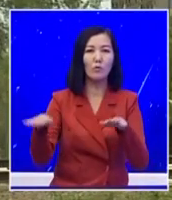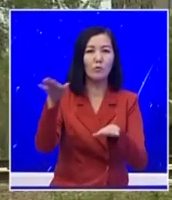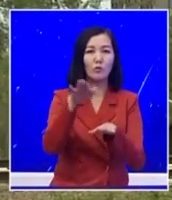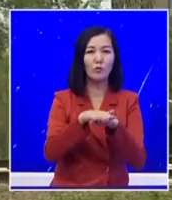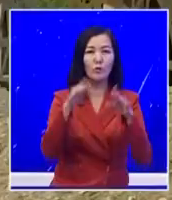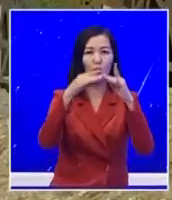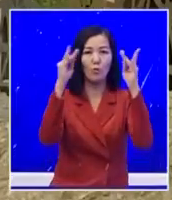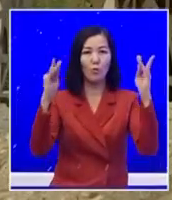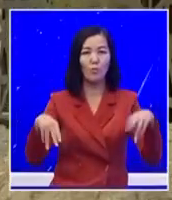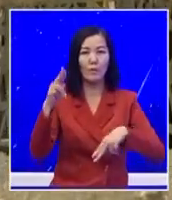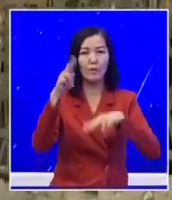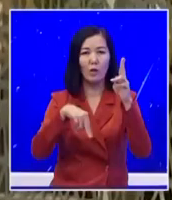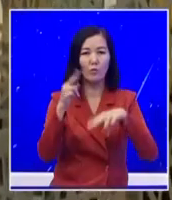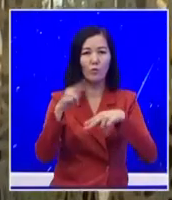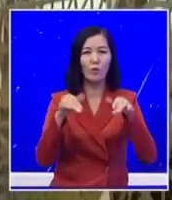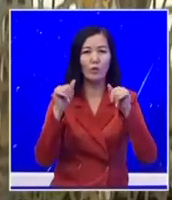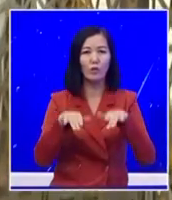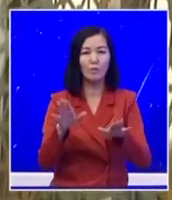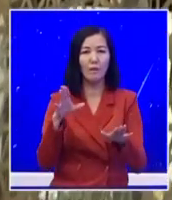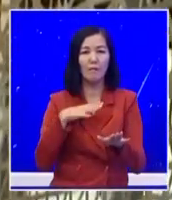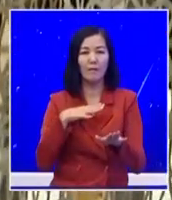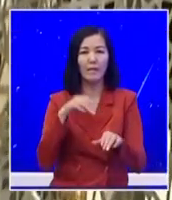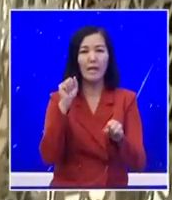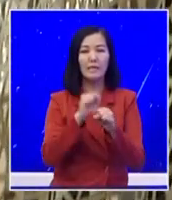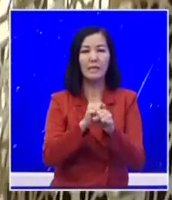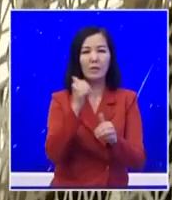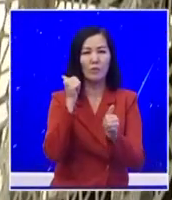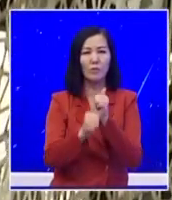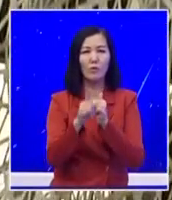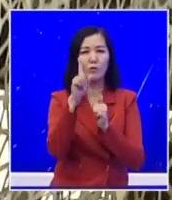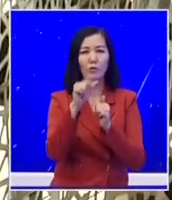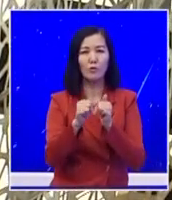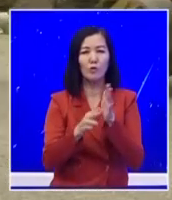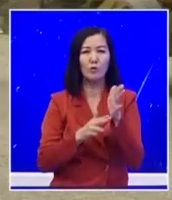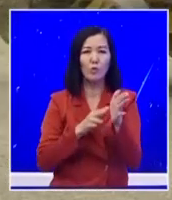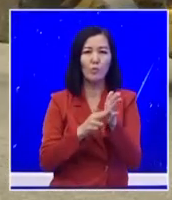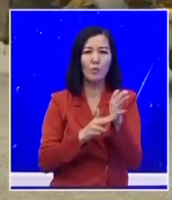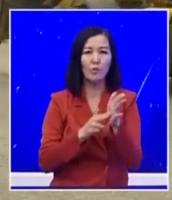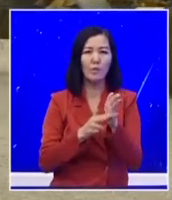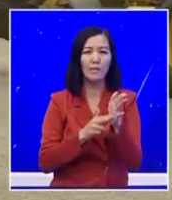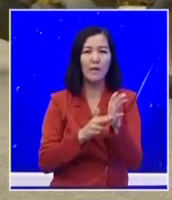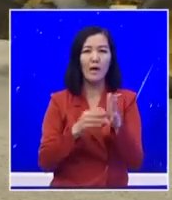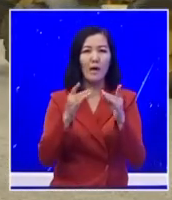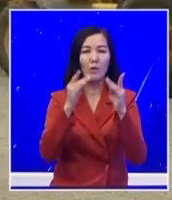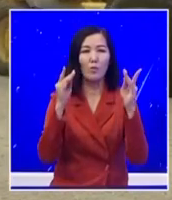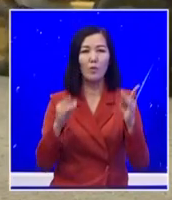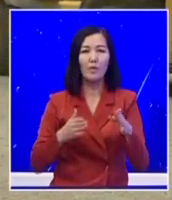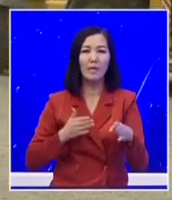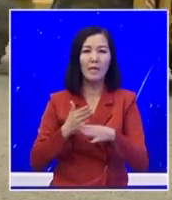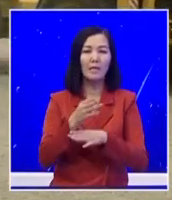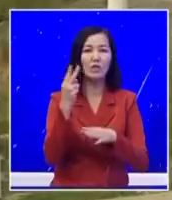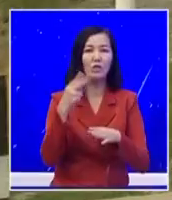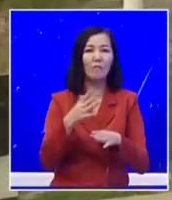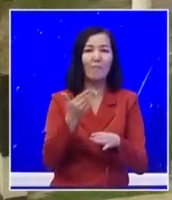туралы шешім қабылданды. Айта кетейік, бұл станциядан күнделікті 100-ге жуық пойыз, ал өткелінен 25 мыңға жуық көлік